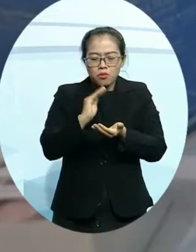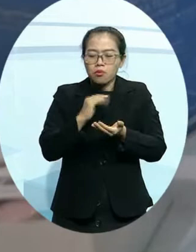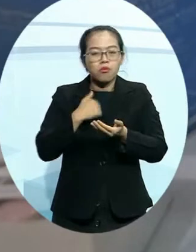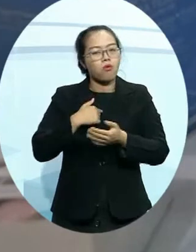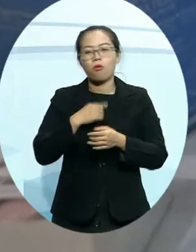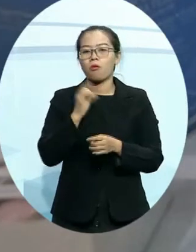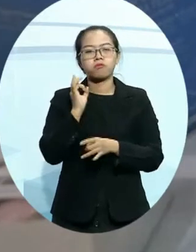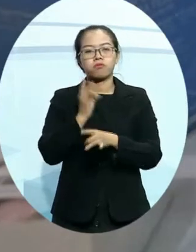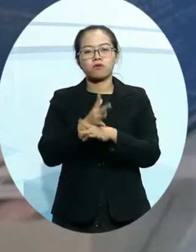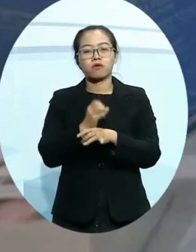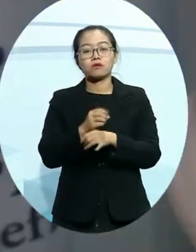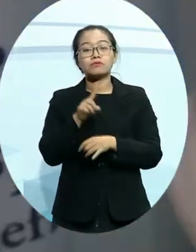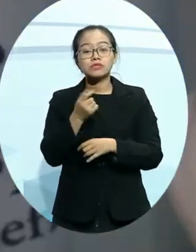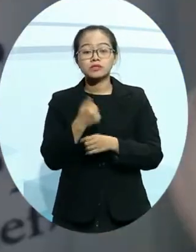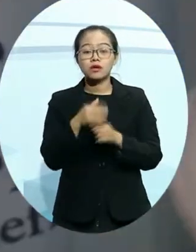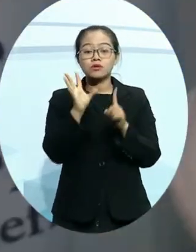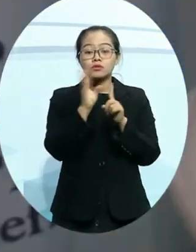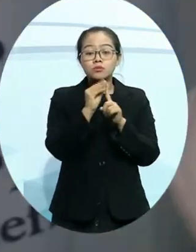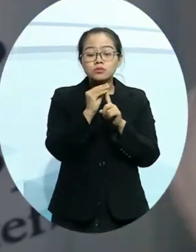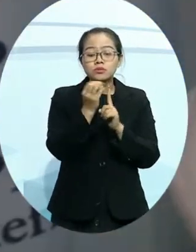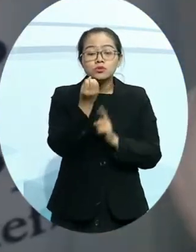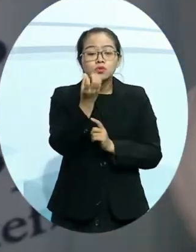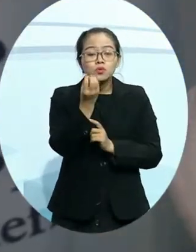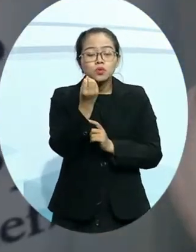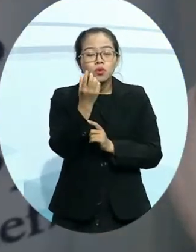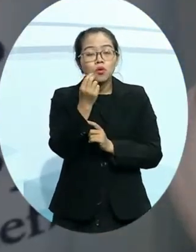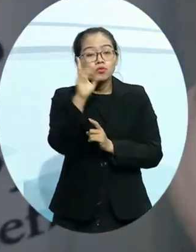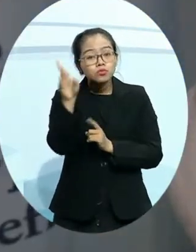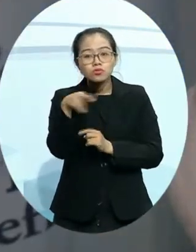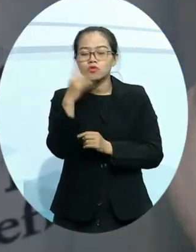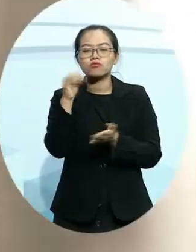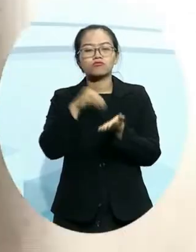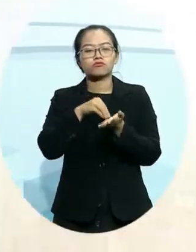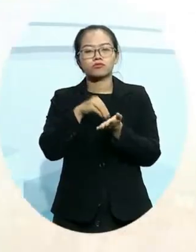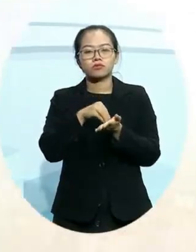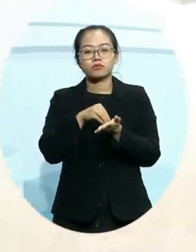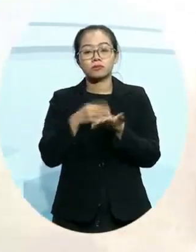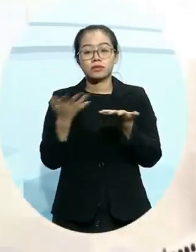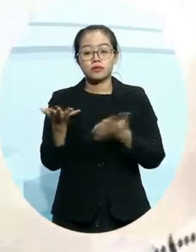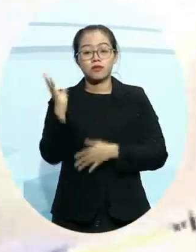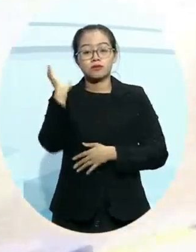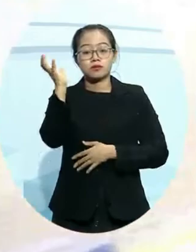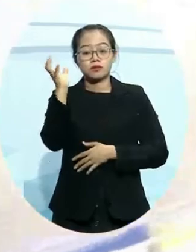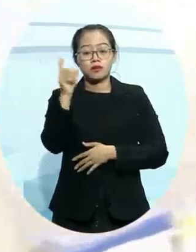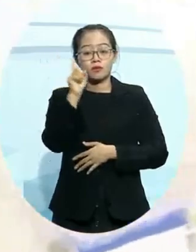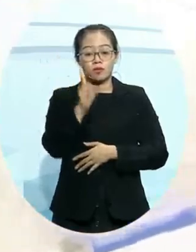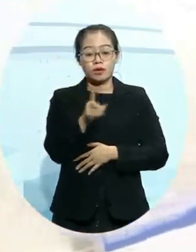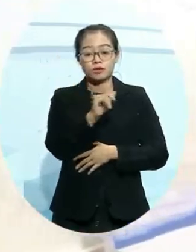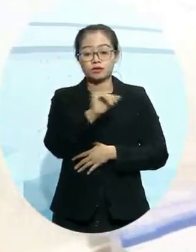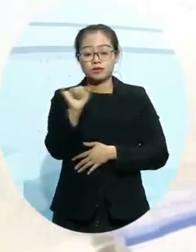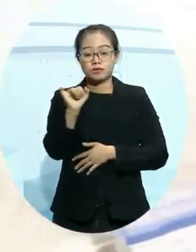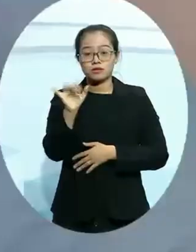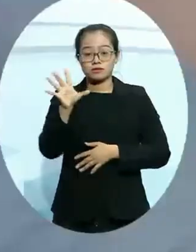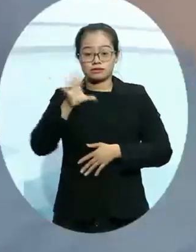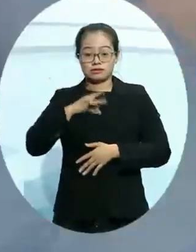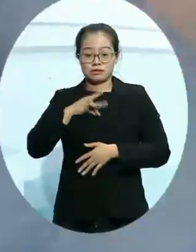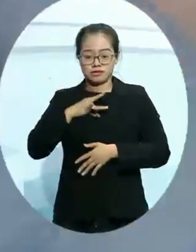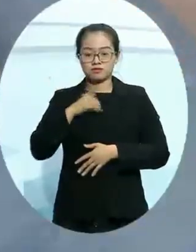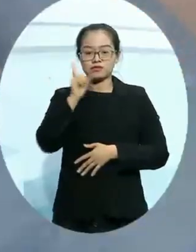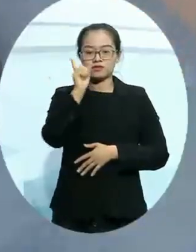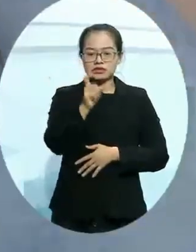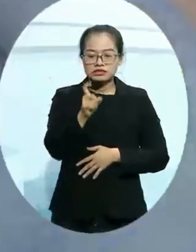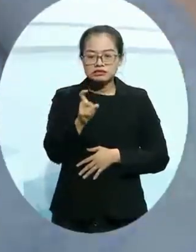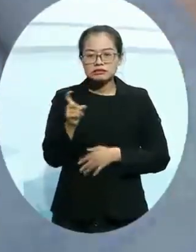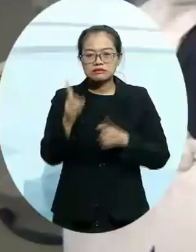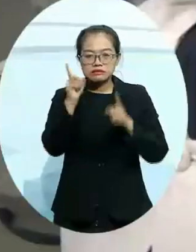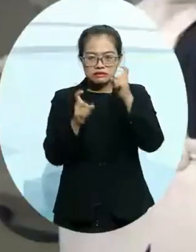chưa có nhiều dữ liệu thực tế về việc sử dụng. Đến nay, thế giới ghi nhận 1.600 ca nhiễm và 72 ca tử vong do